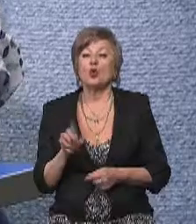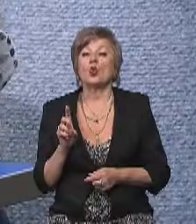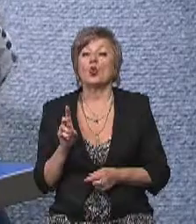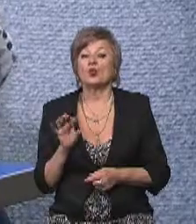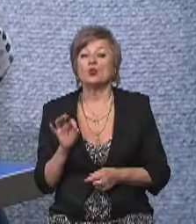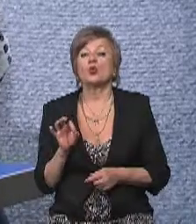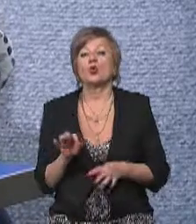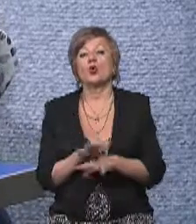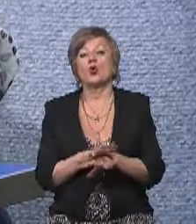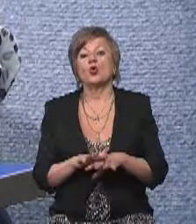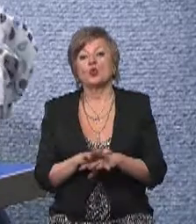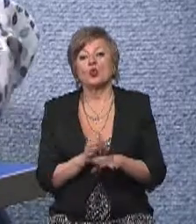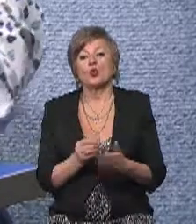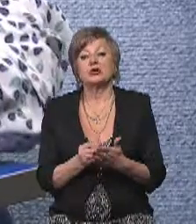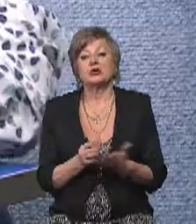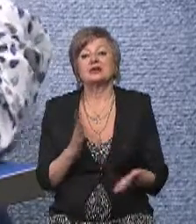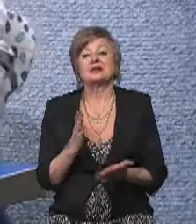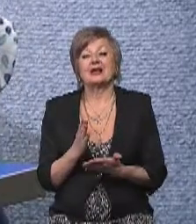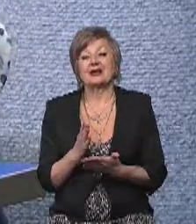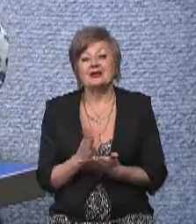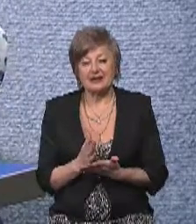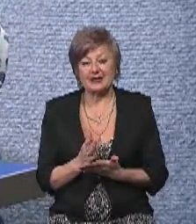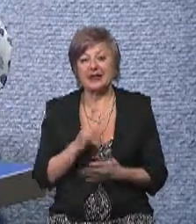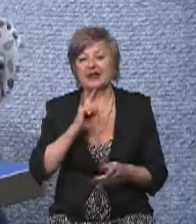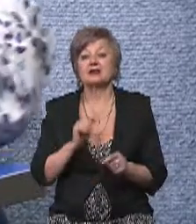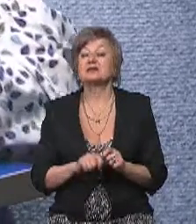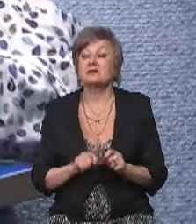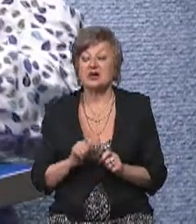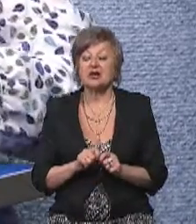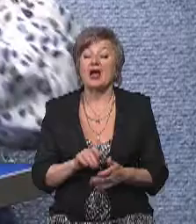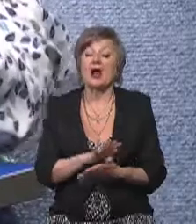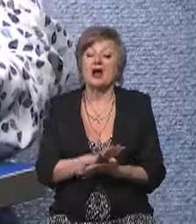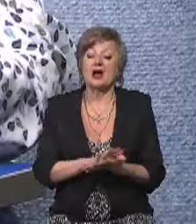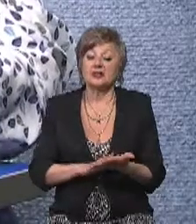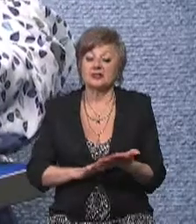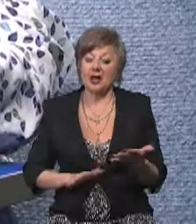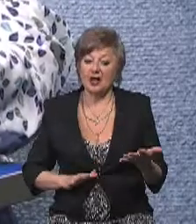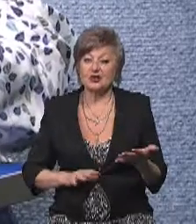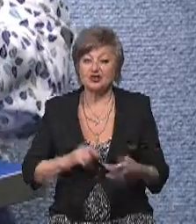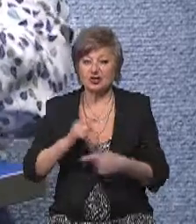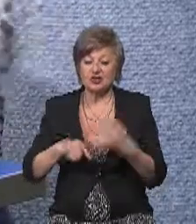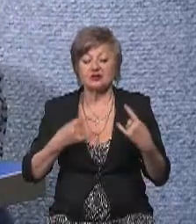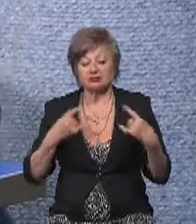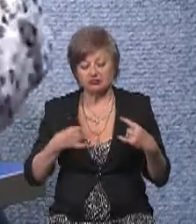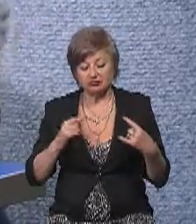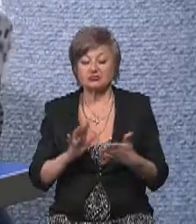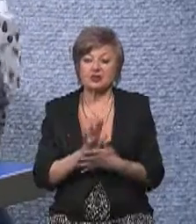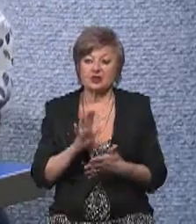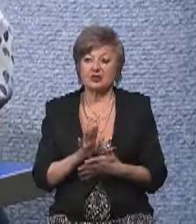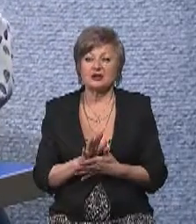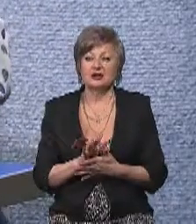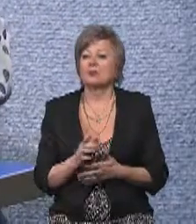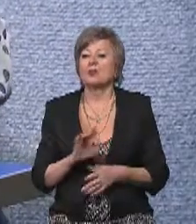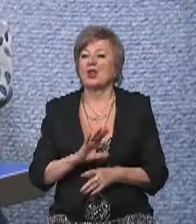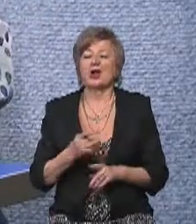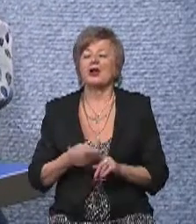кажете, народ оцінює. Тут вже і є, оцінюють експерти і знавці, а далі через засоби масової інформації. Безумовно. Це приходить. Це не буде